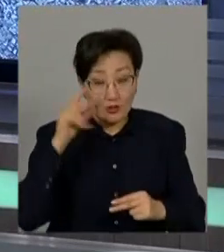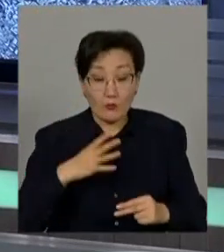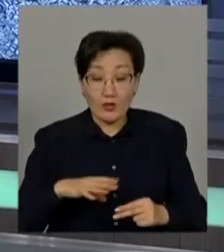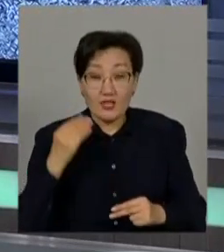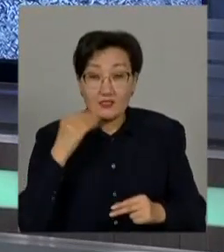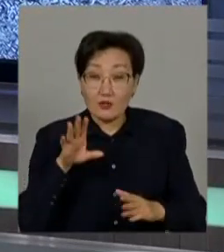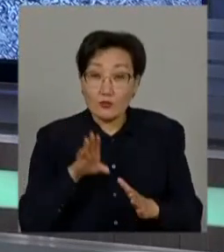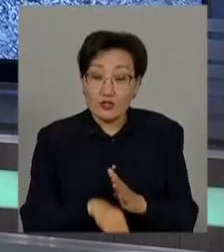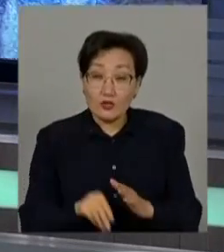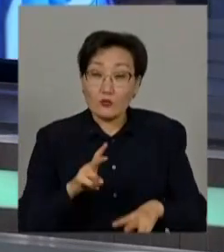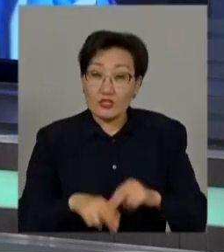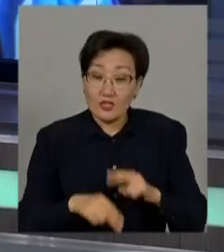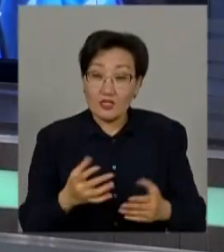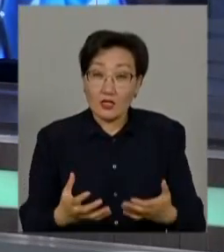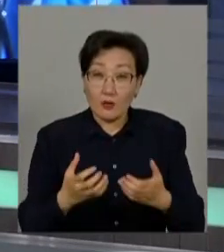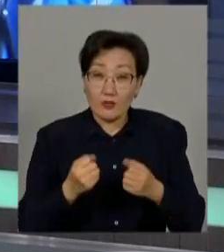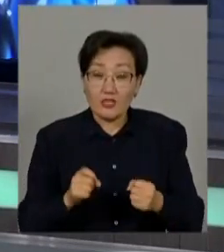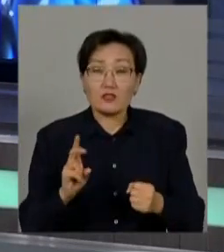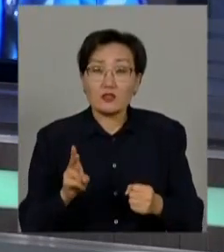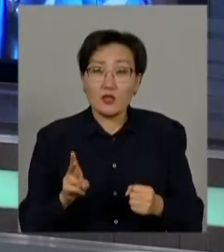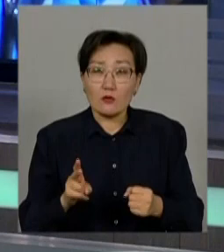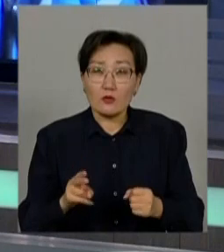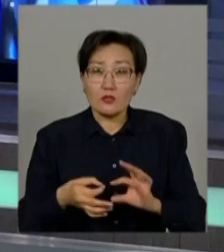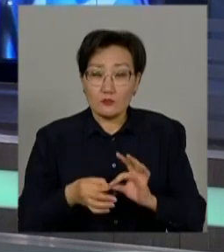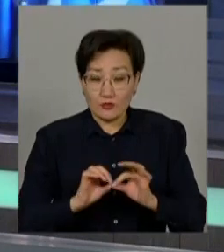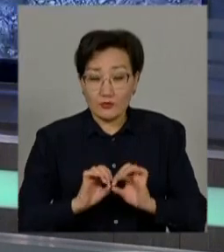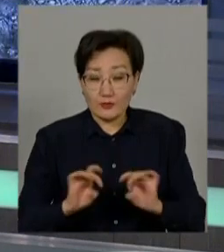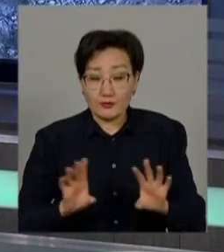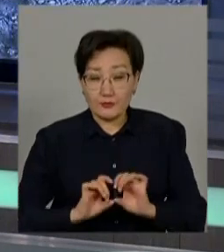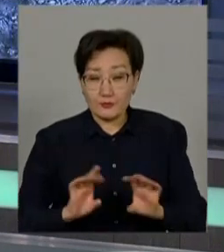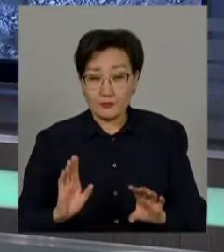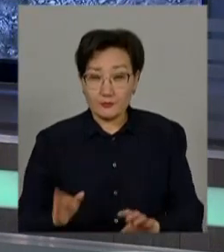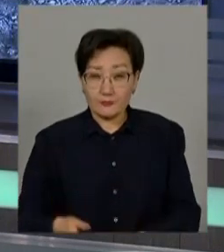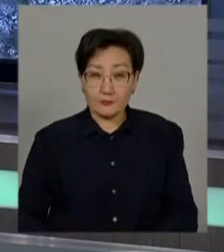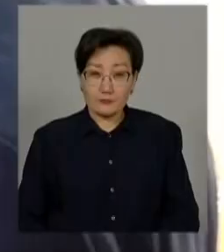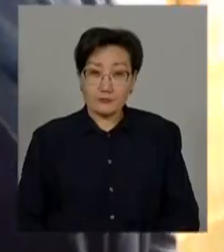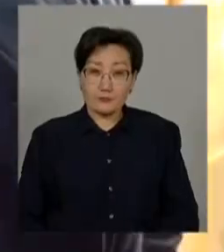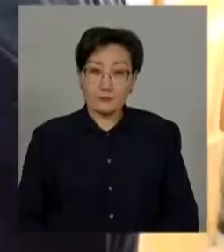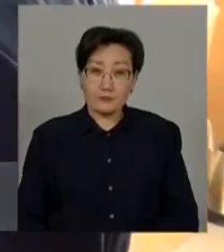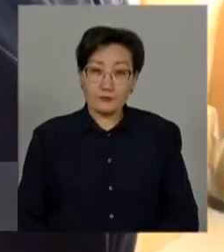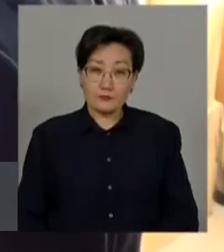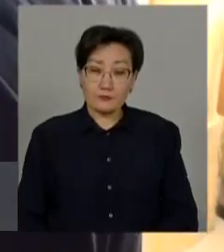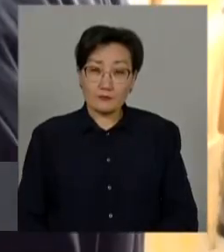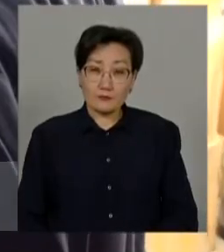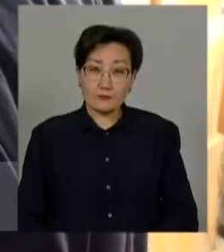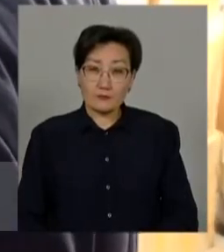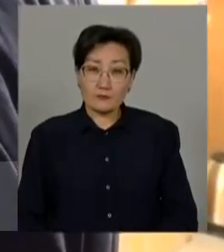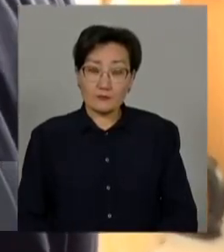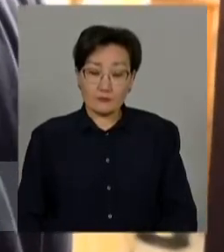сын көтермеген құрылысты қабылдап алған кім? Мадина Оқас толықтар қатысын. Мен қаражатқан жылы